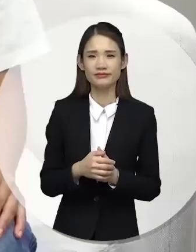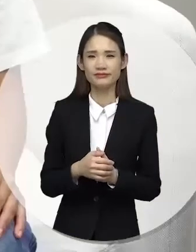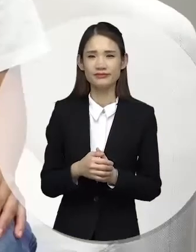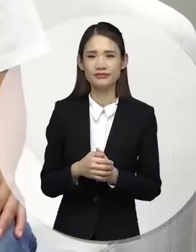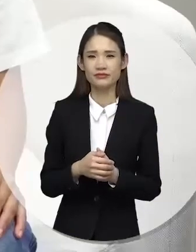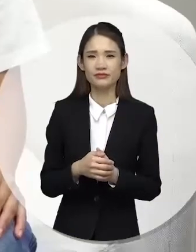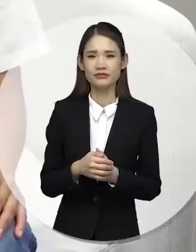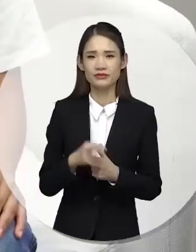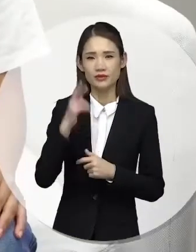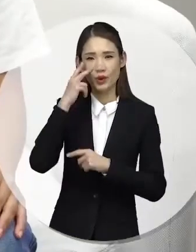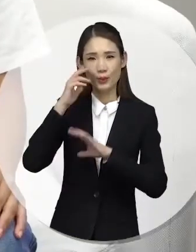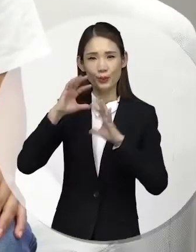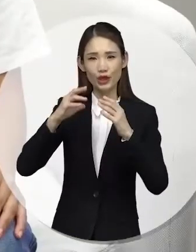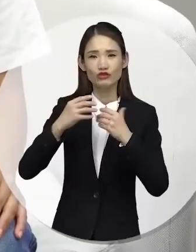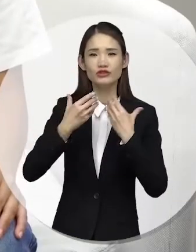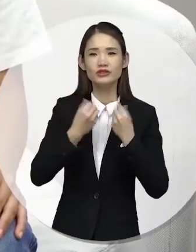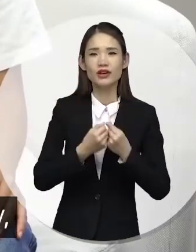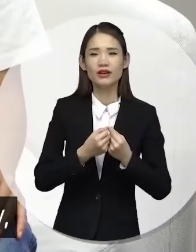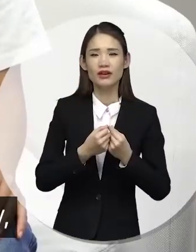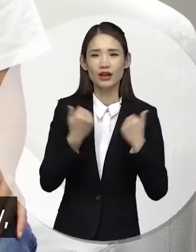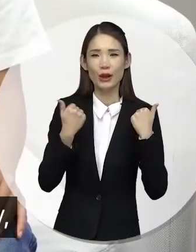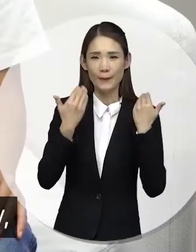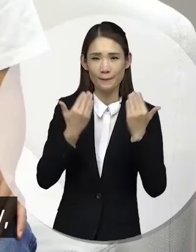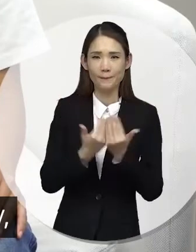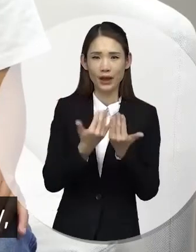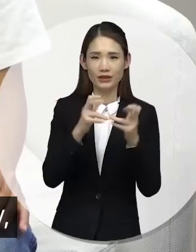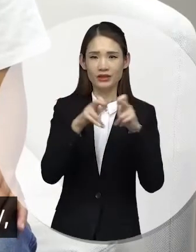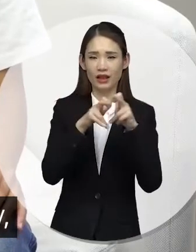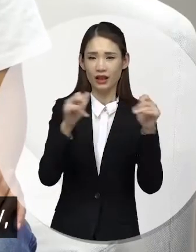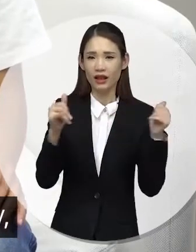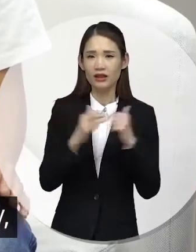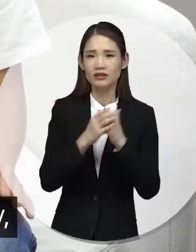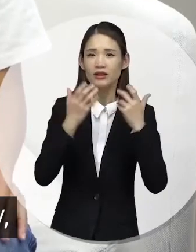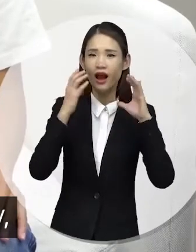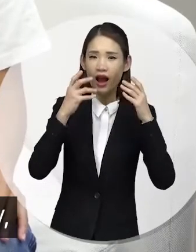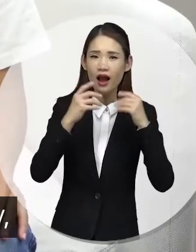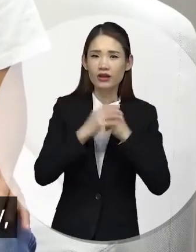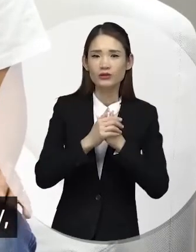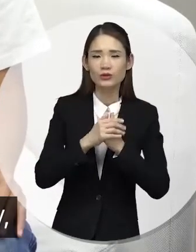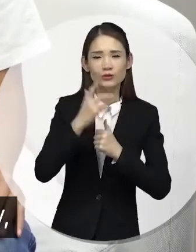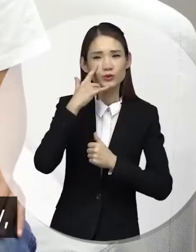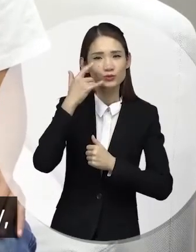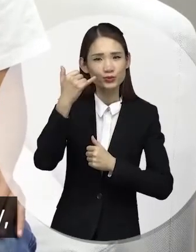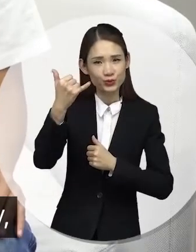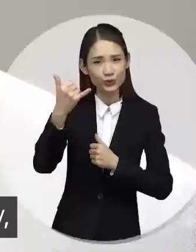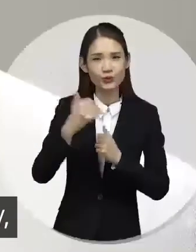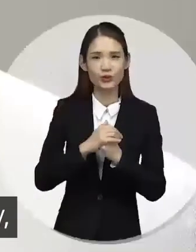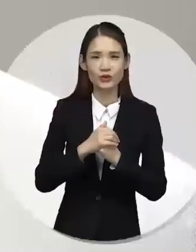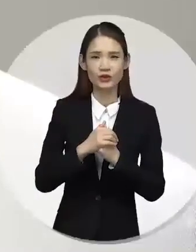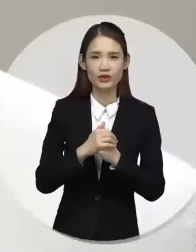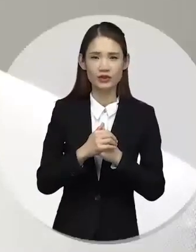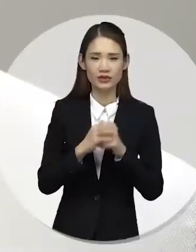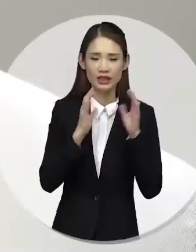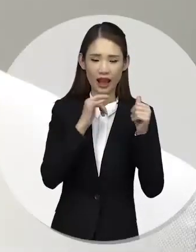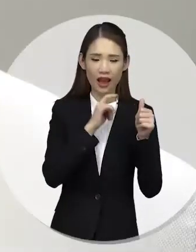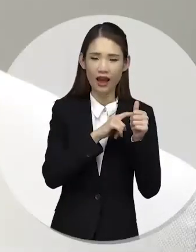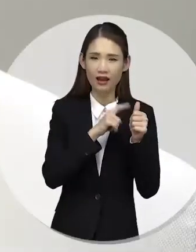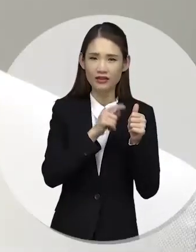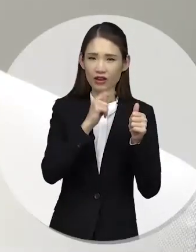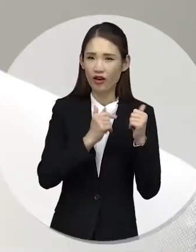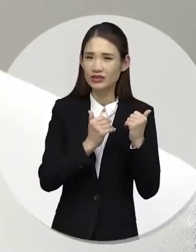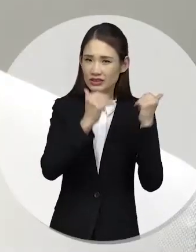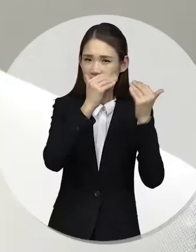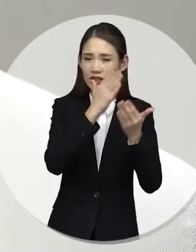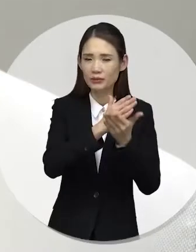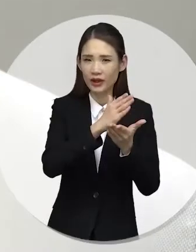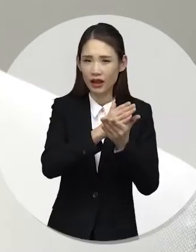심지어 미국에서의 사례인데요. 발달장애 아동의 부모가 그 아이가 더